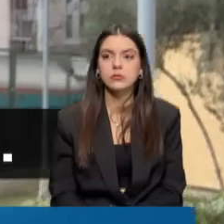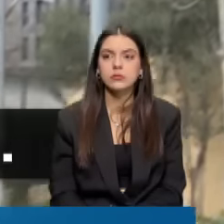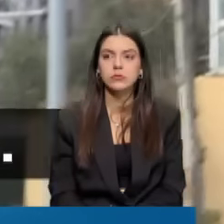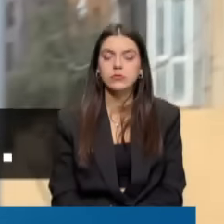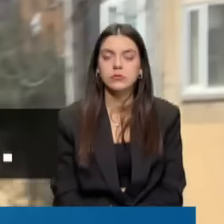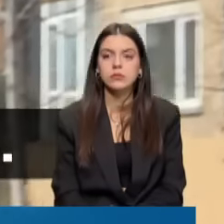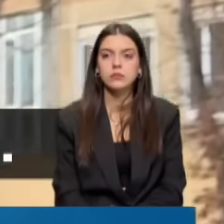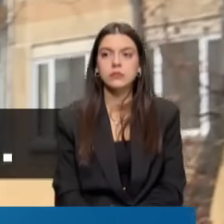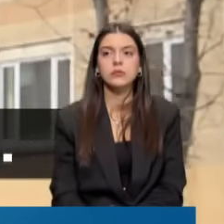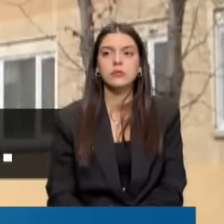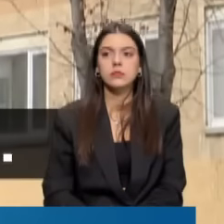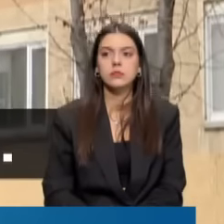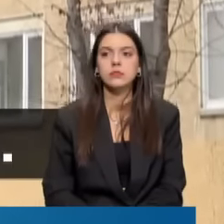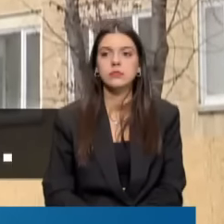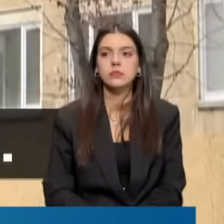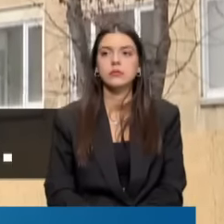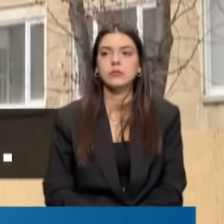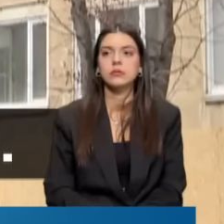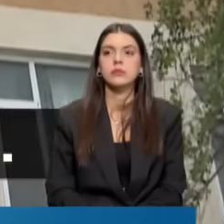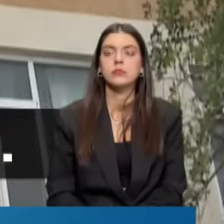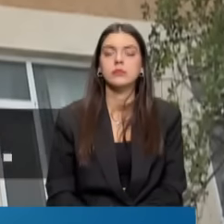bankaları bu sürece destek